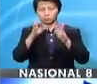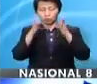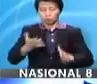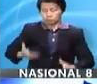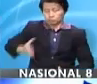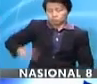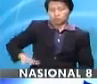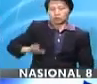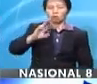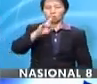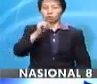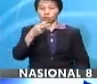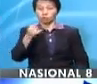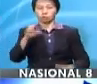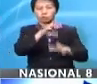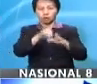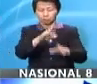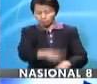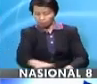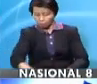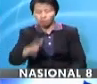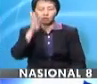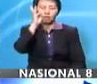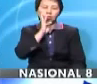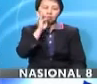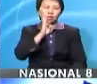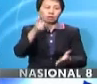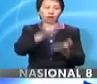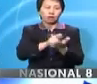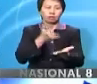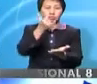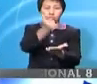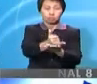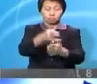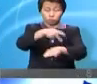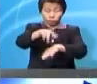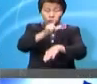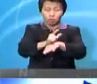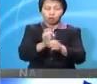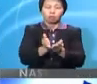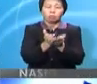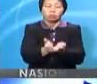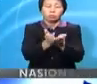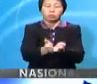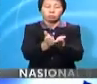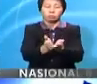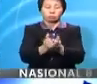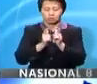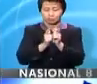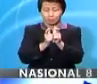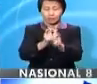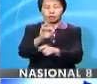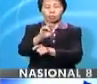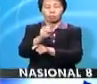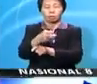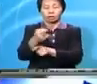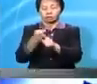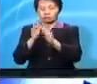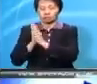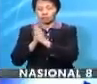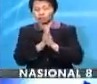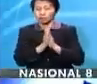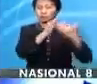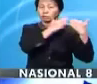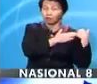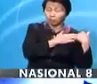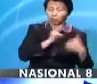Bangladesh dan Rohingya termasuk kanak-kanak dan wanita dilapor mendarat di Pulau Langkawi dengan bot. Isu pelarian Rohingya dari Myanmar merupakan